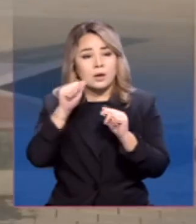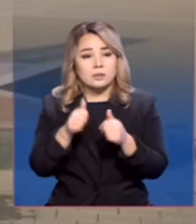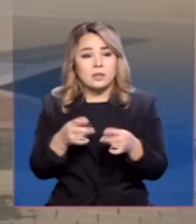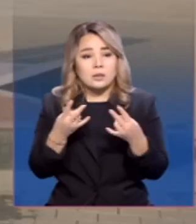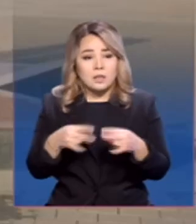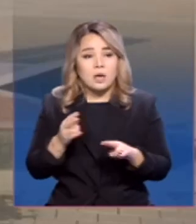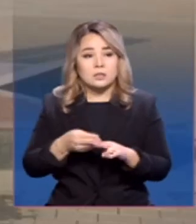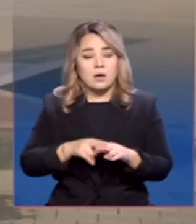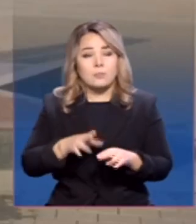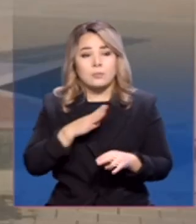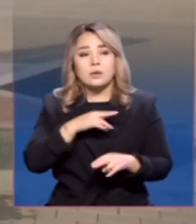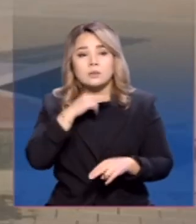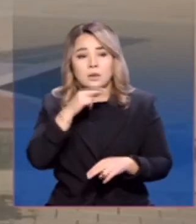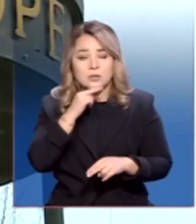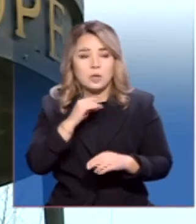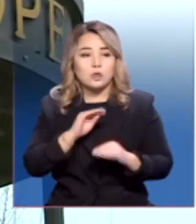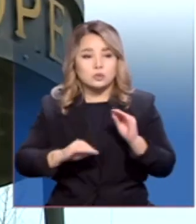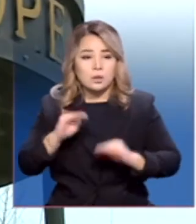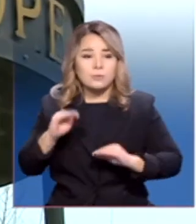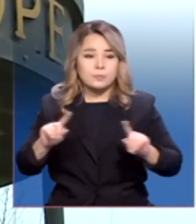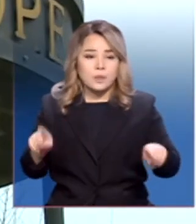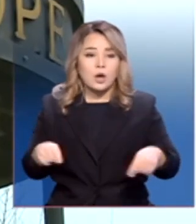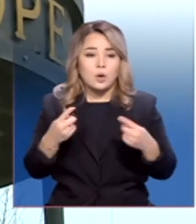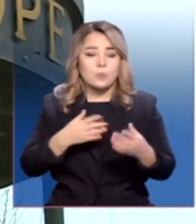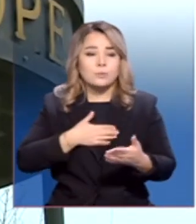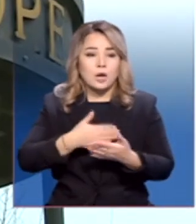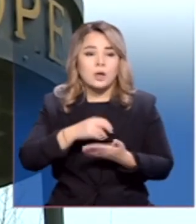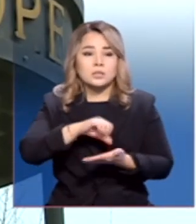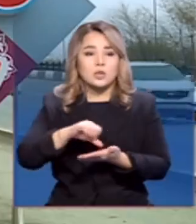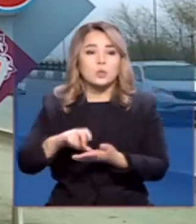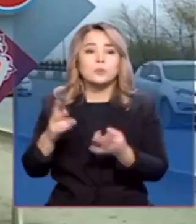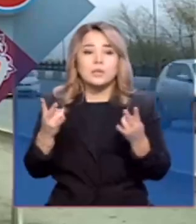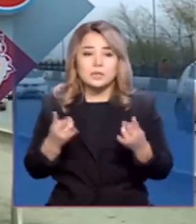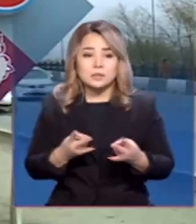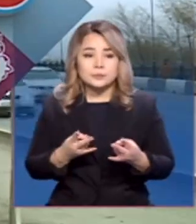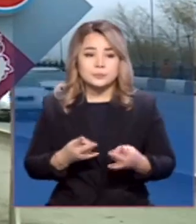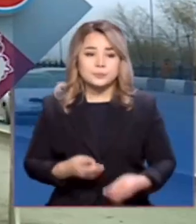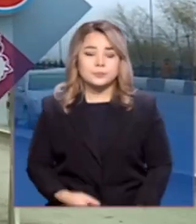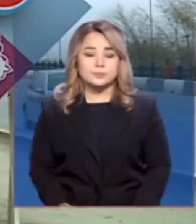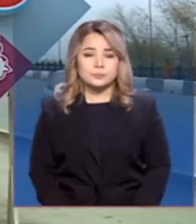гөрі естіске екпін берген дұрыс. Асима Нұрбайқызы, Жанболат